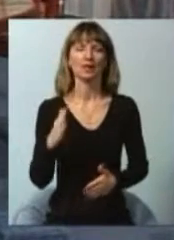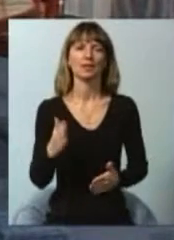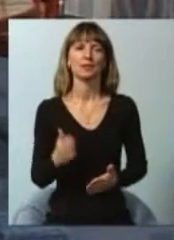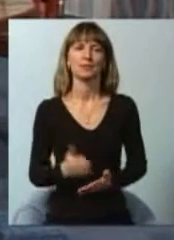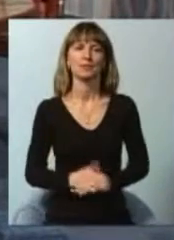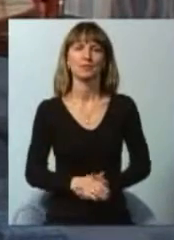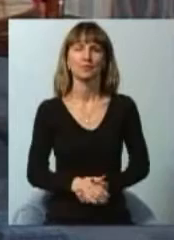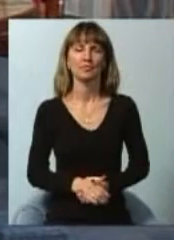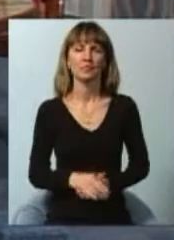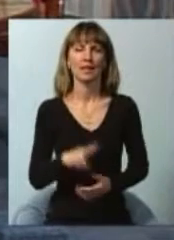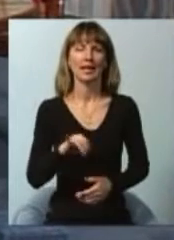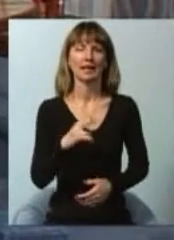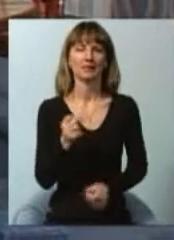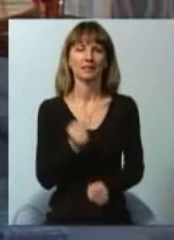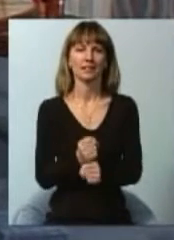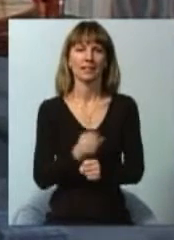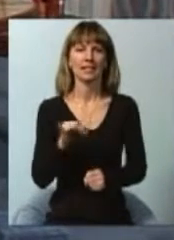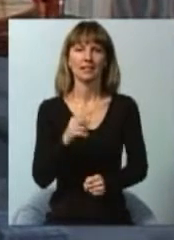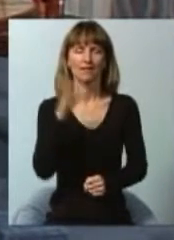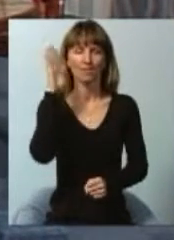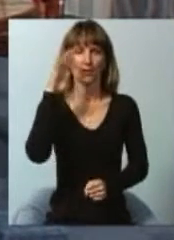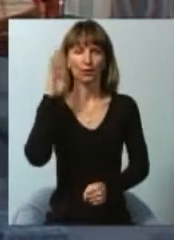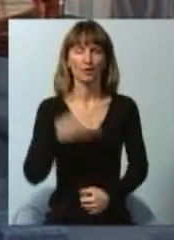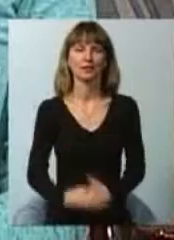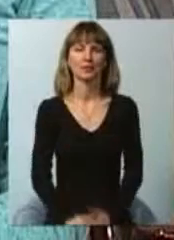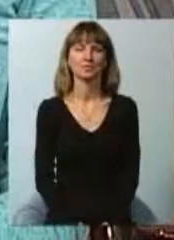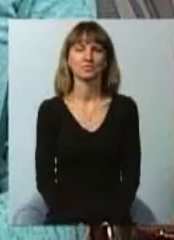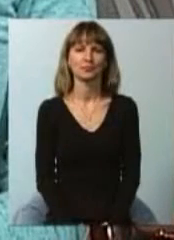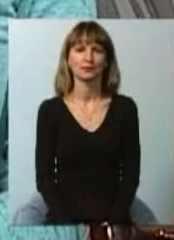якраз лід зроблений з води.